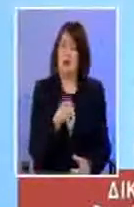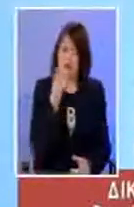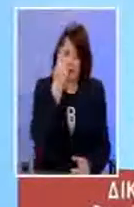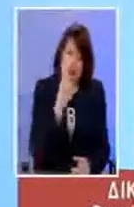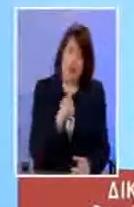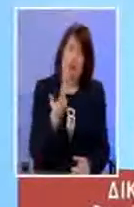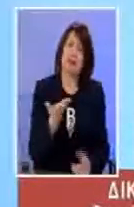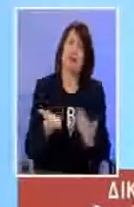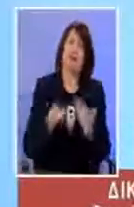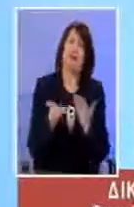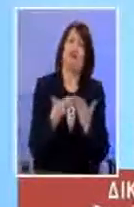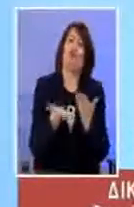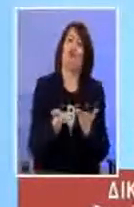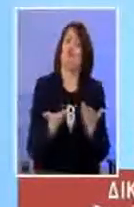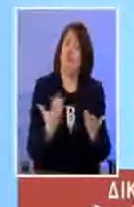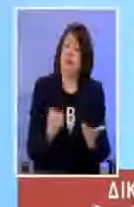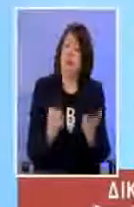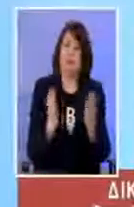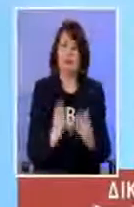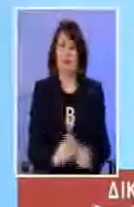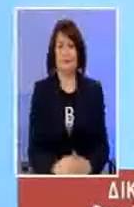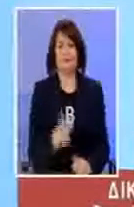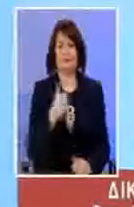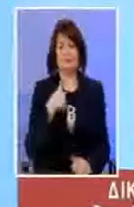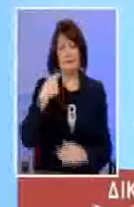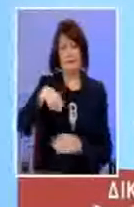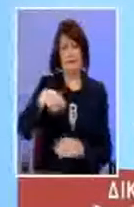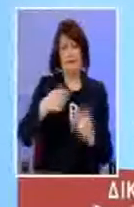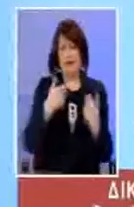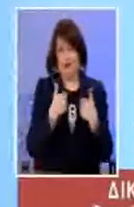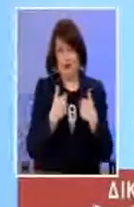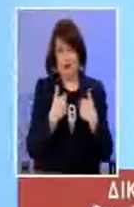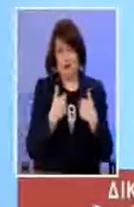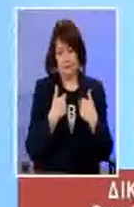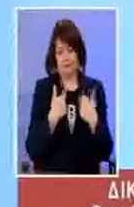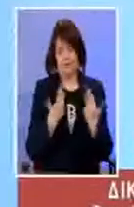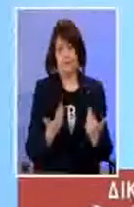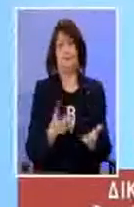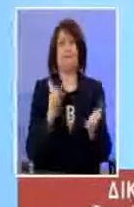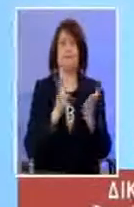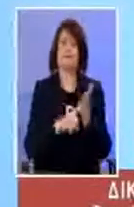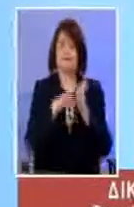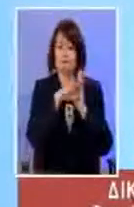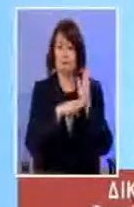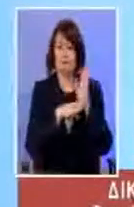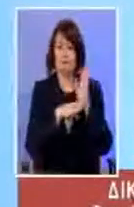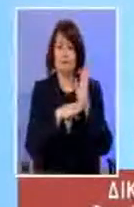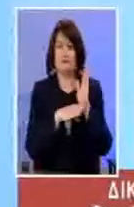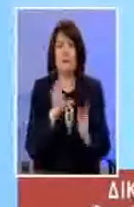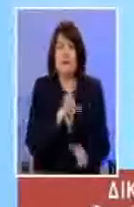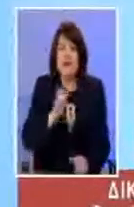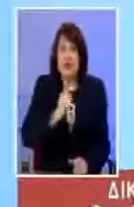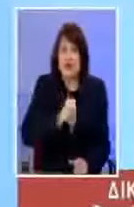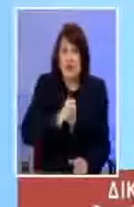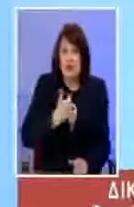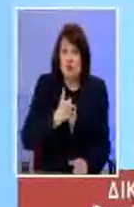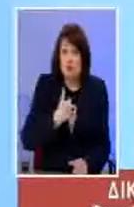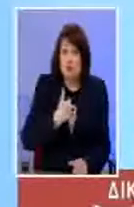τους εξυπηρετούν πάρα πολύ. Εγώ τώρα που είμαι δικηγόρος, τους νόμους τους βρίσκω μόνος μου. Θέλω